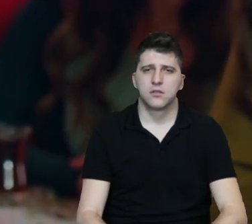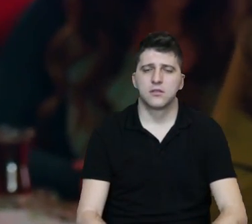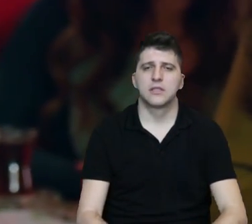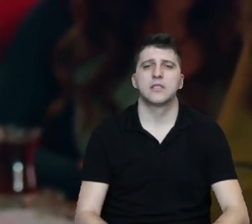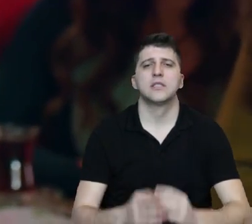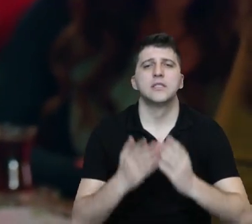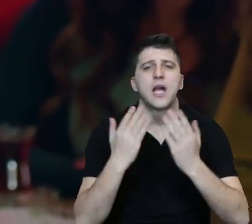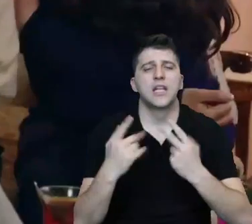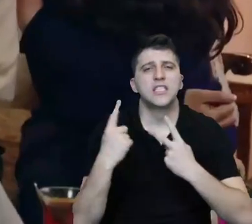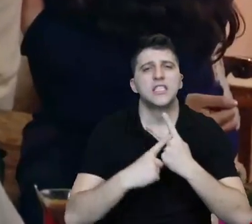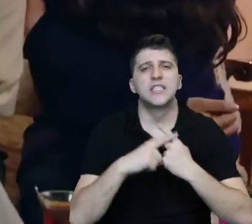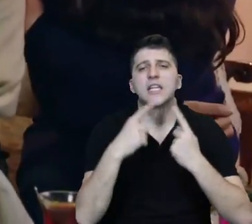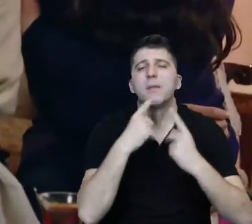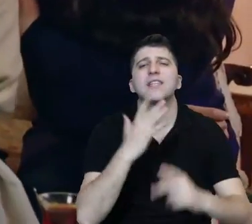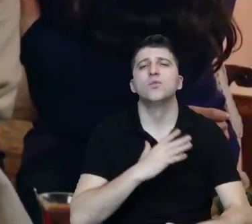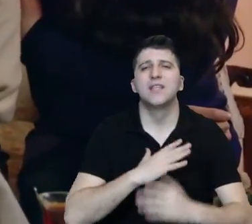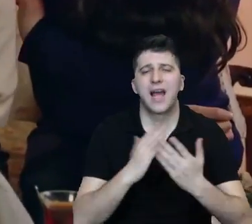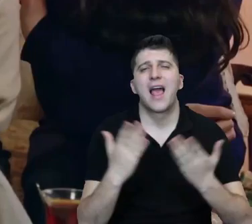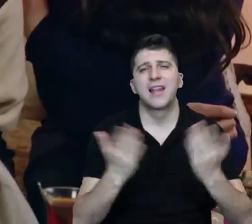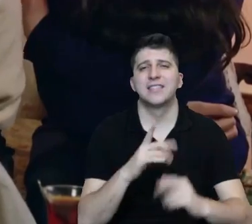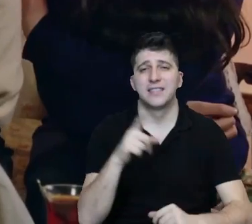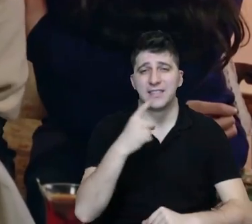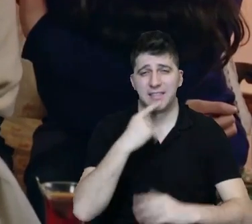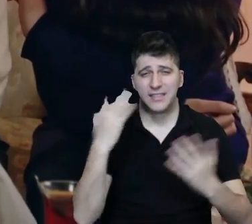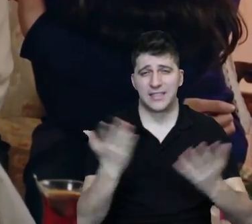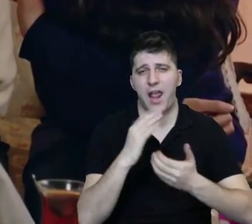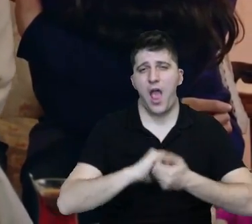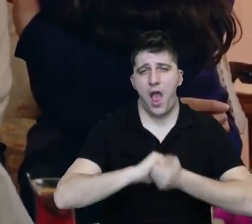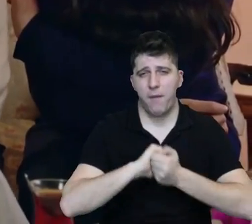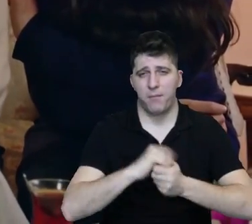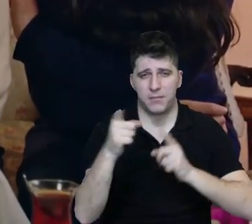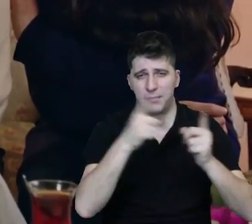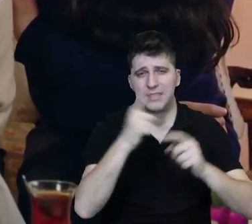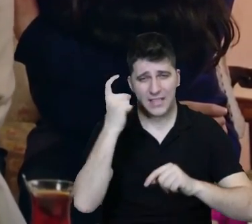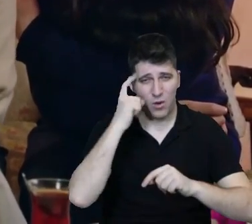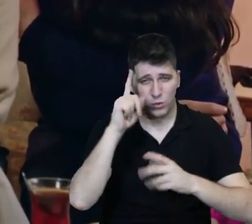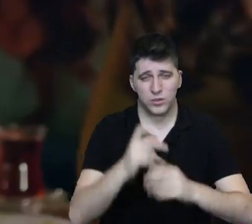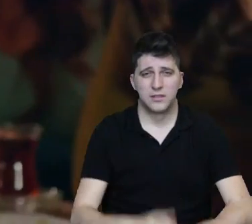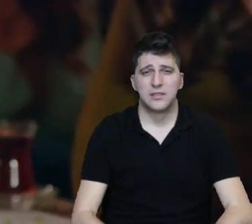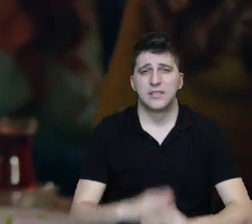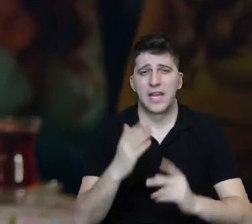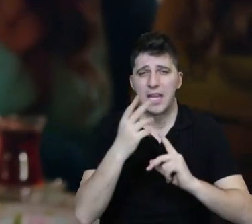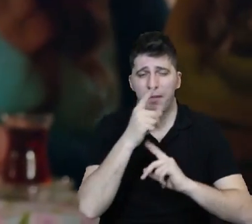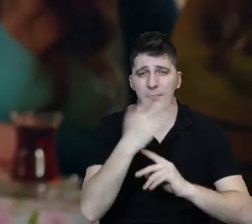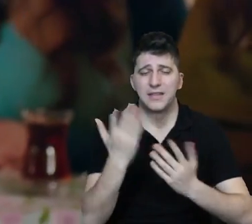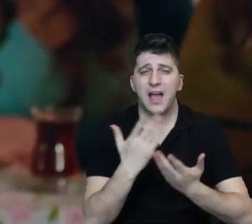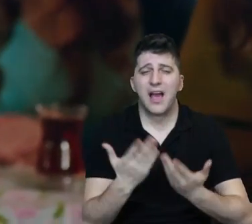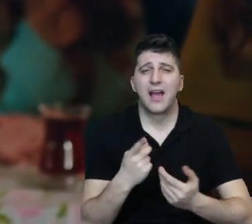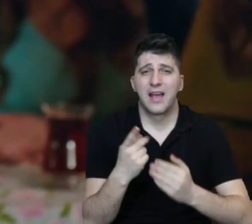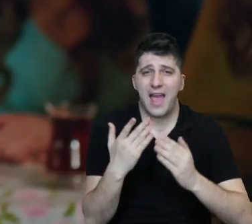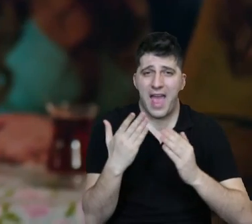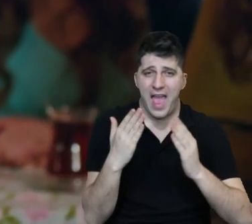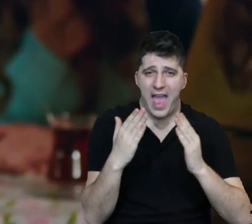Yani Yaşar şey demek istiyor, yani hani siz bunca yıllık ahbapsınız, birbirinizi tanıyorsunuz ya. Yani İbrahim daha ev